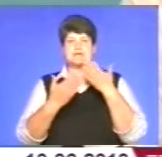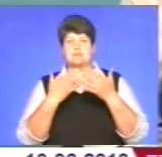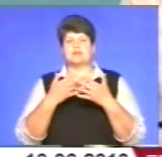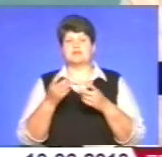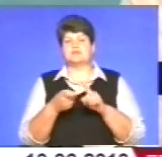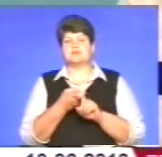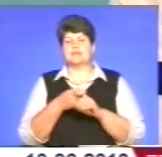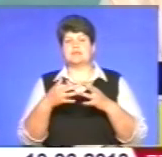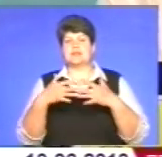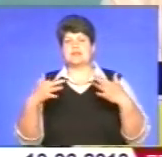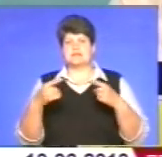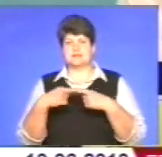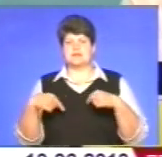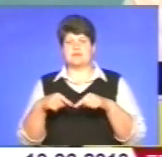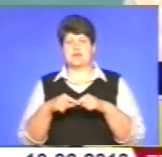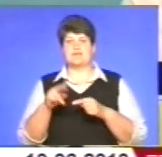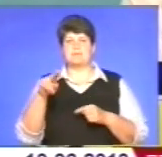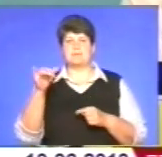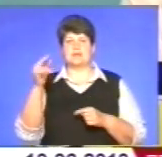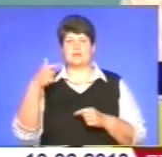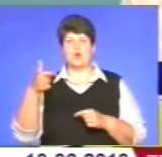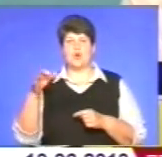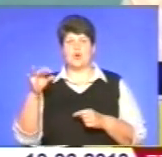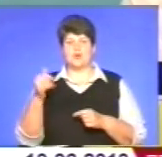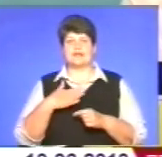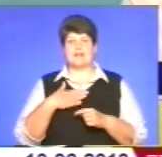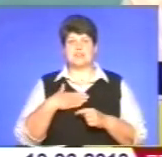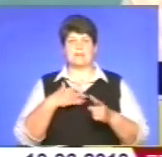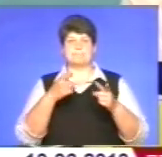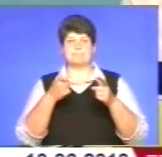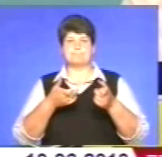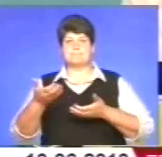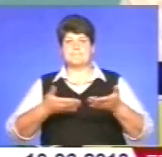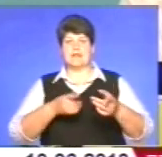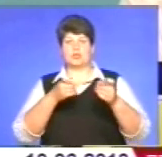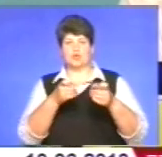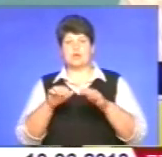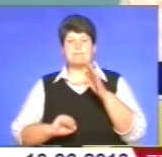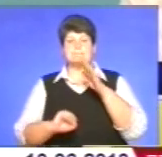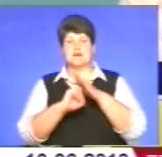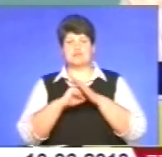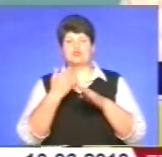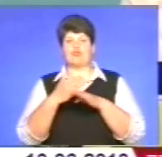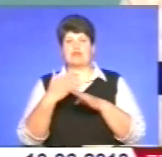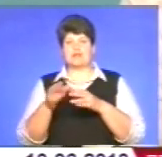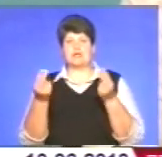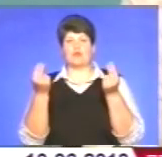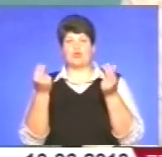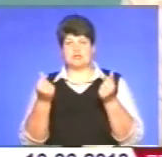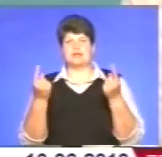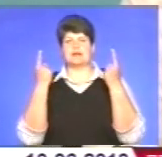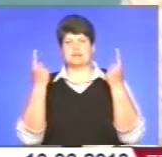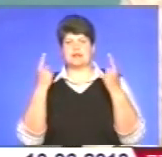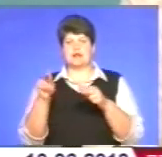різноманітної сфери, починаючи від підгороднього нашої біатлонної бази, щодо виділення коштів на капітальний